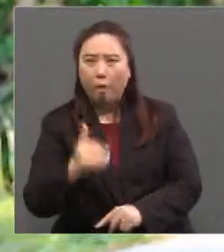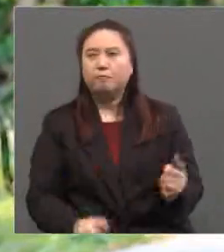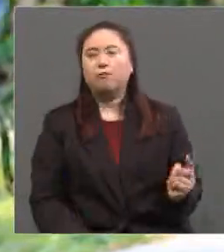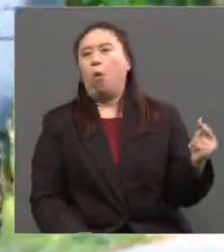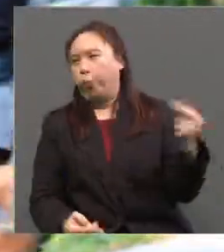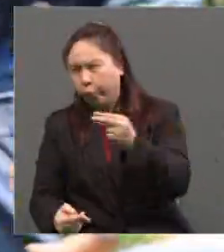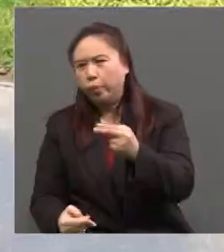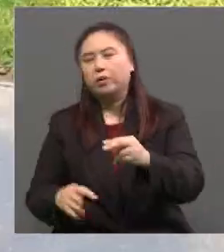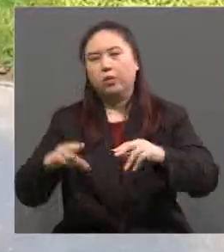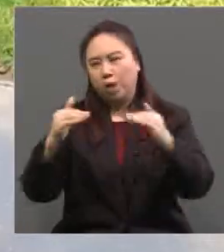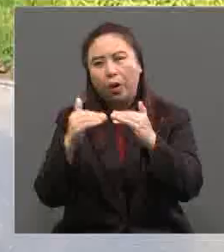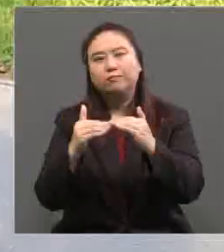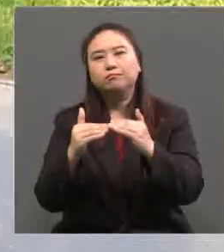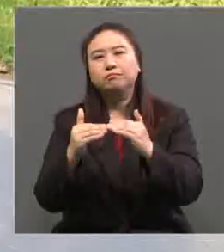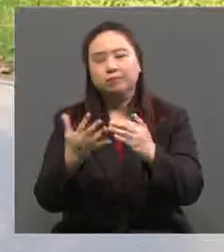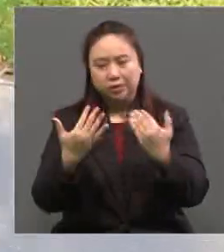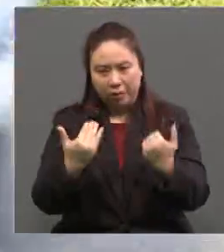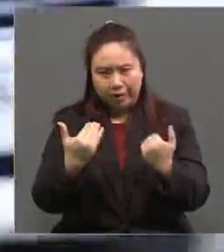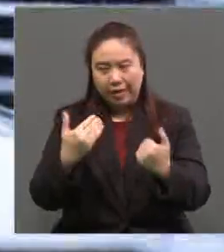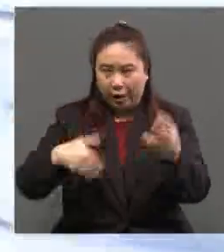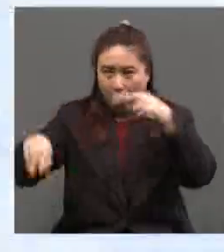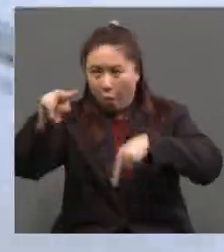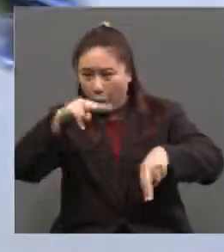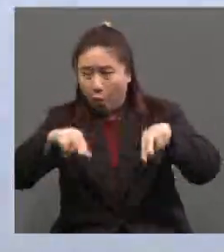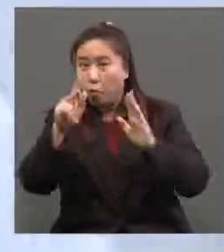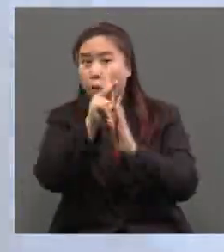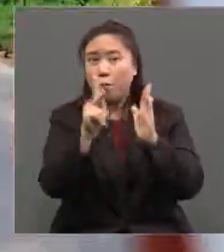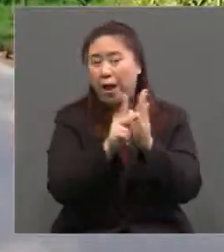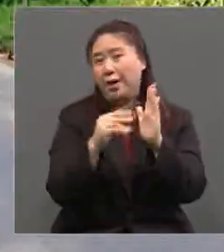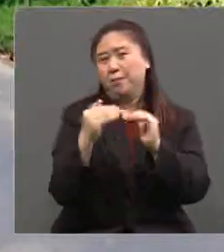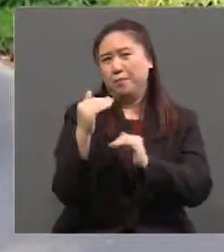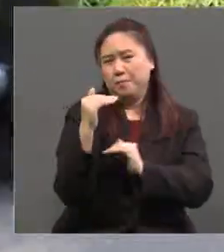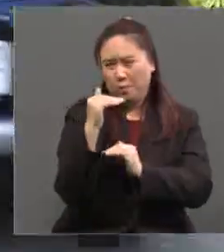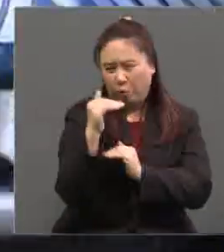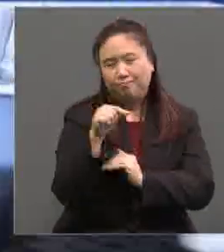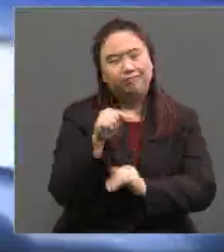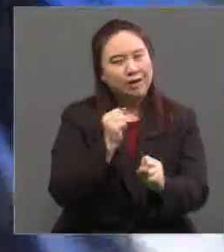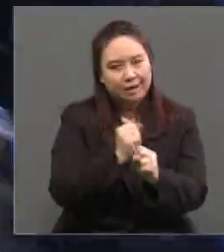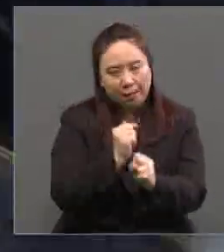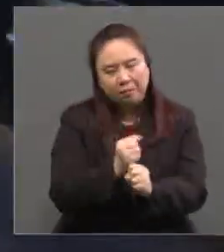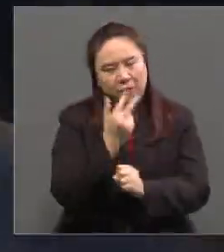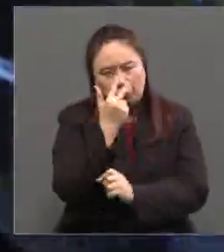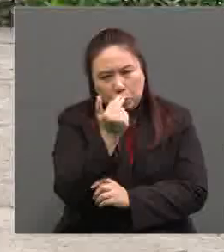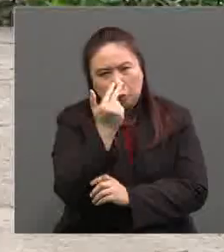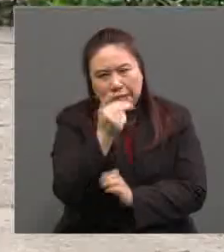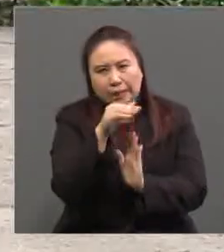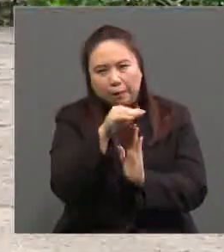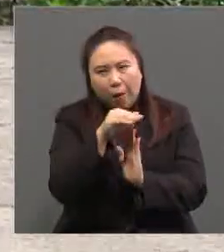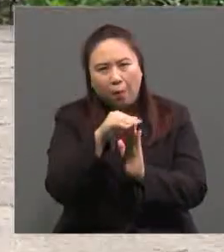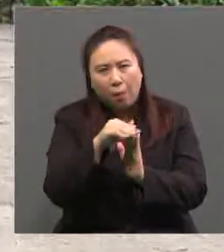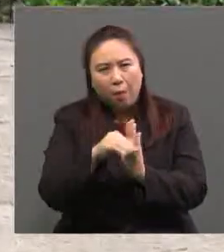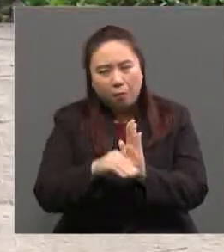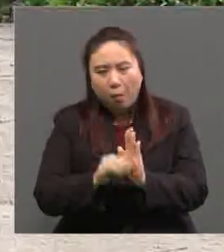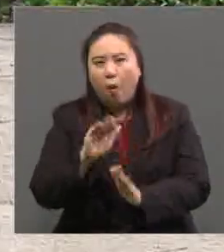ตอบโต้ค่ะซึ่งมาตรการควบคุมพื้นที่และการบังคับใช้กฎหมายทำอย่างระมัดระวังในทุกขั้นตอนจากมาตรการก็